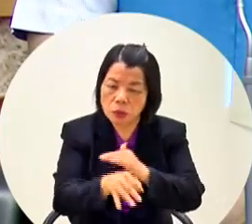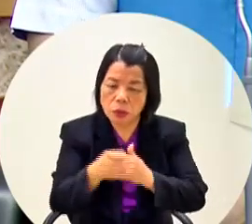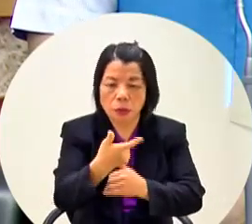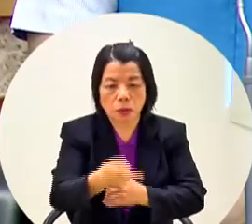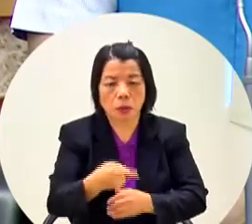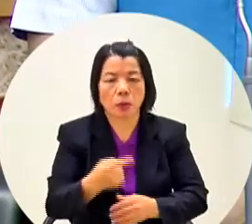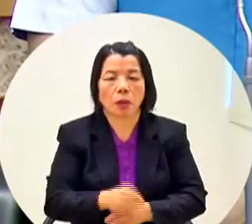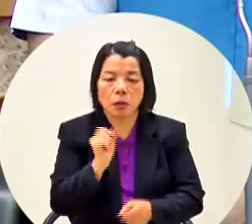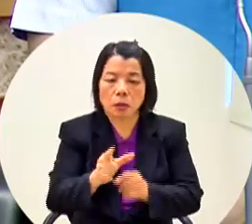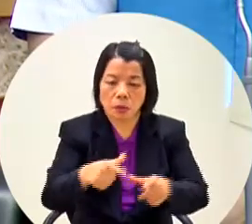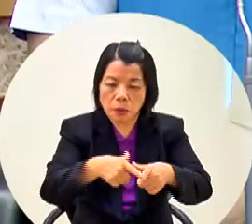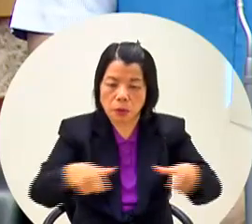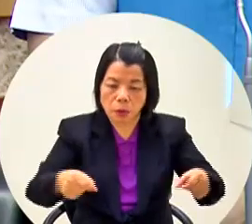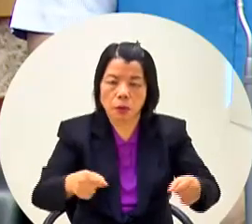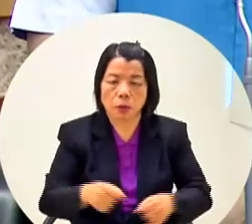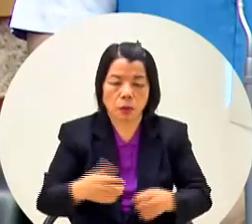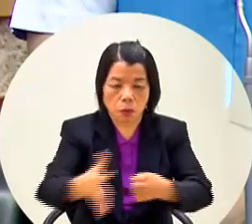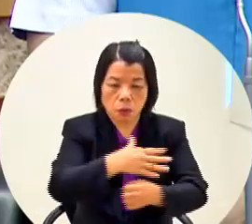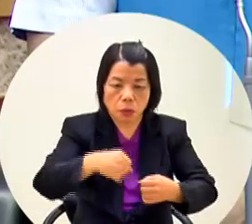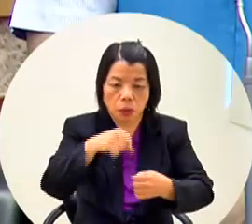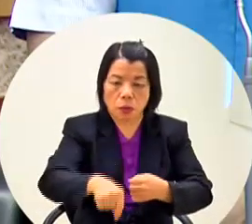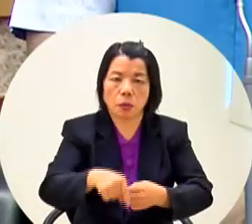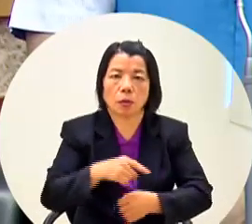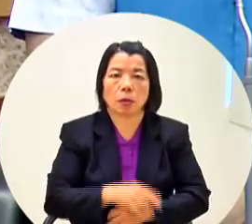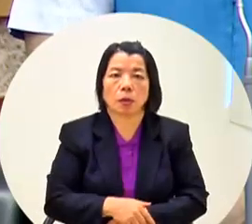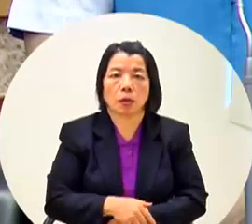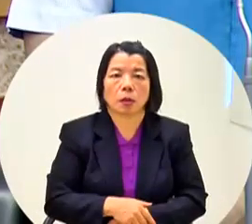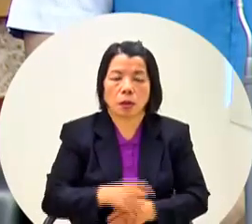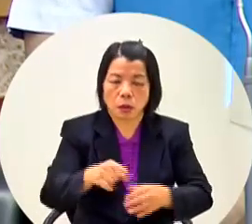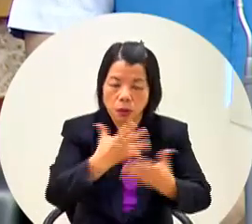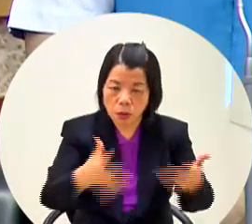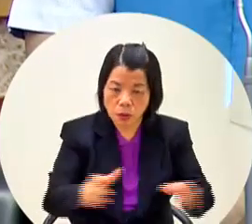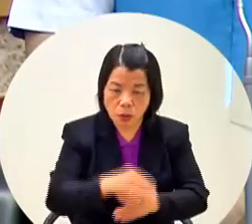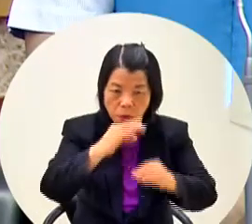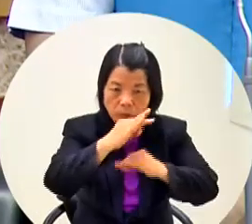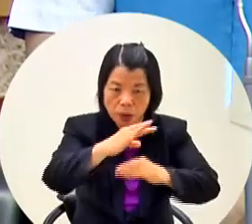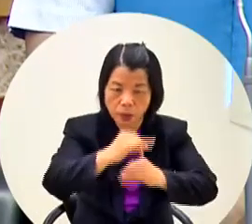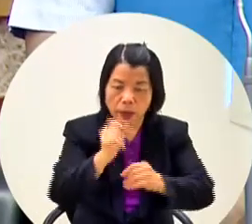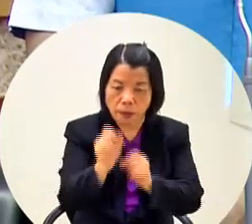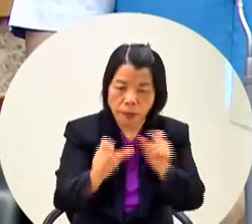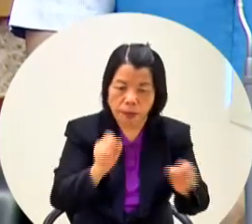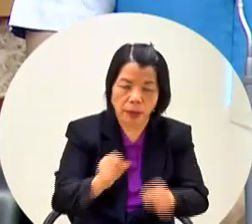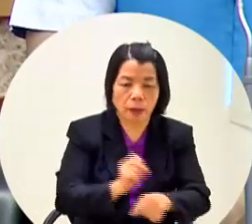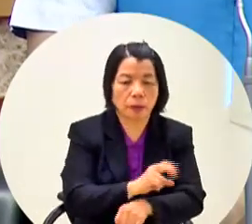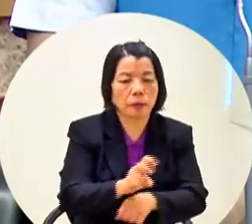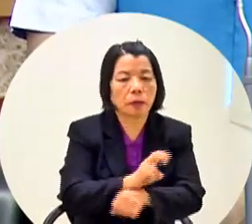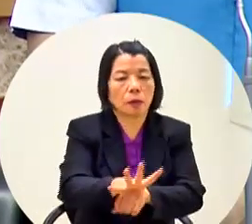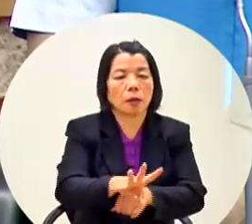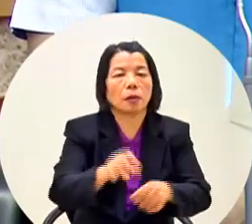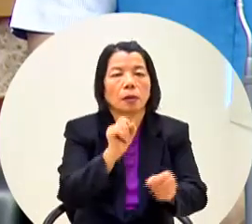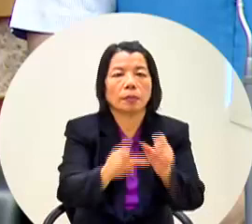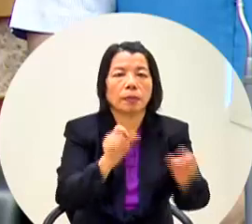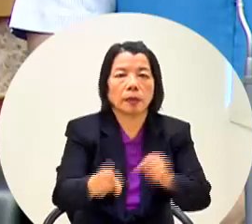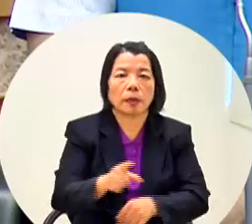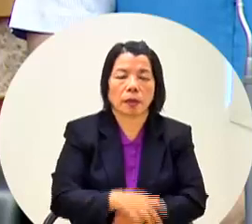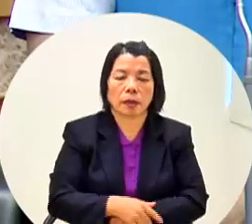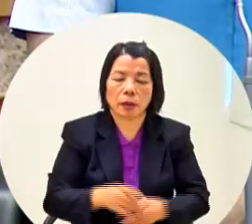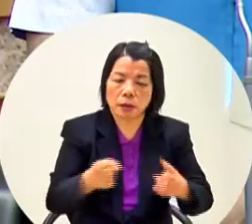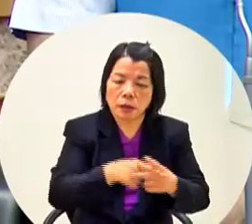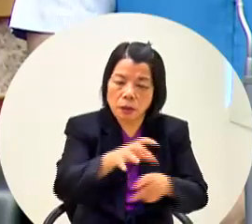券有时候是全国的，有时候很多去百货公司去 Seven， 反而地方政府的小农业